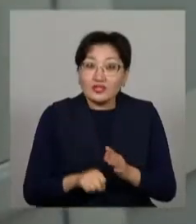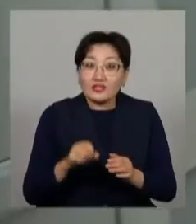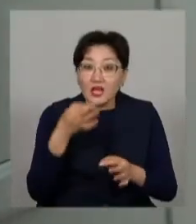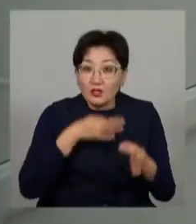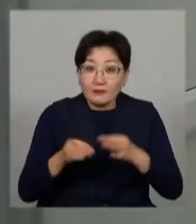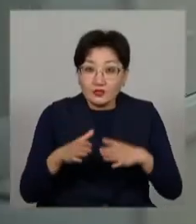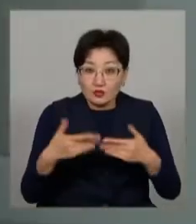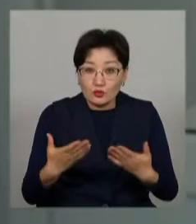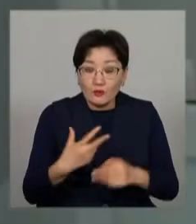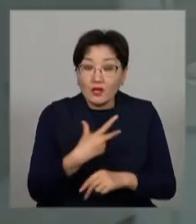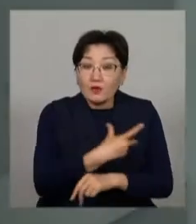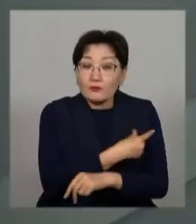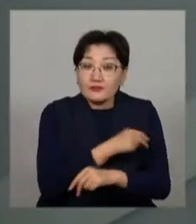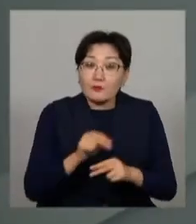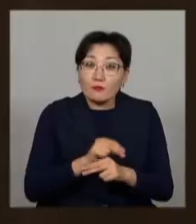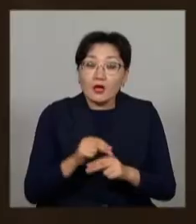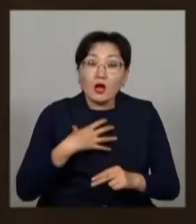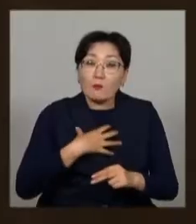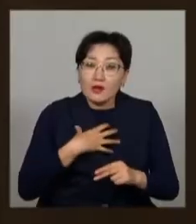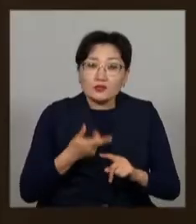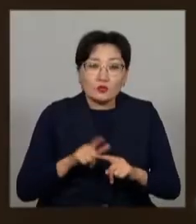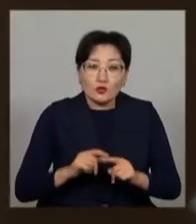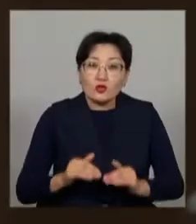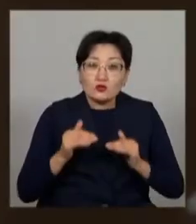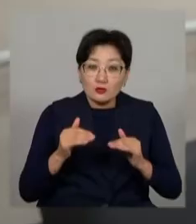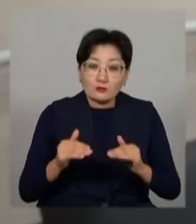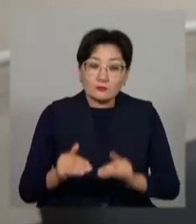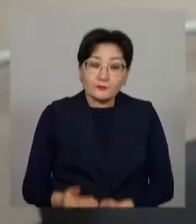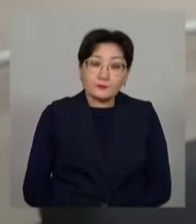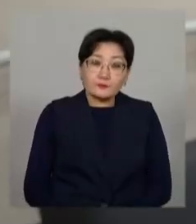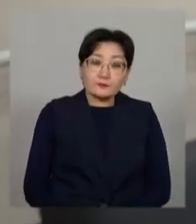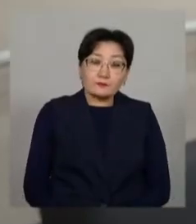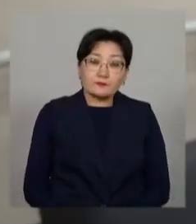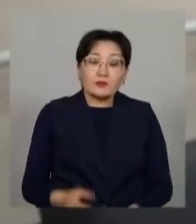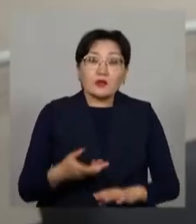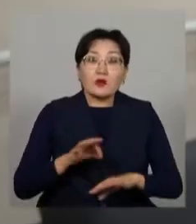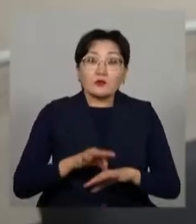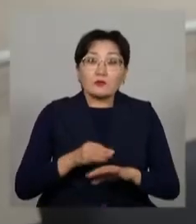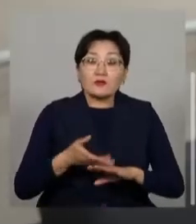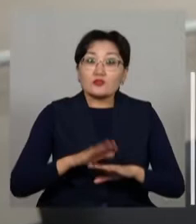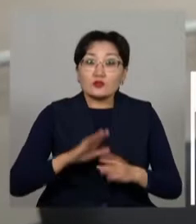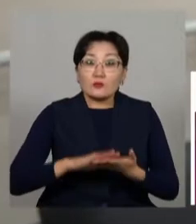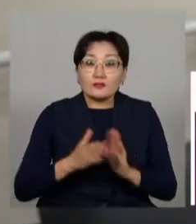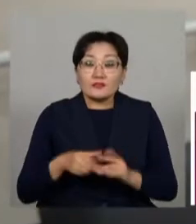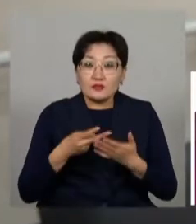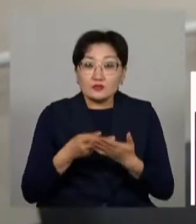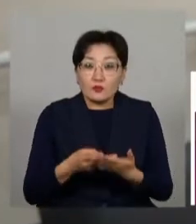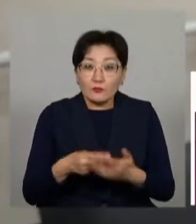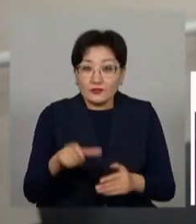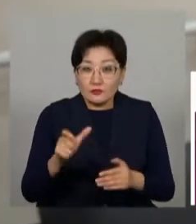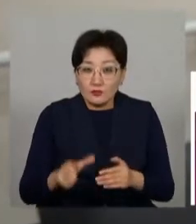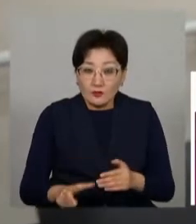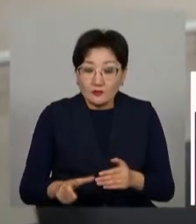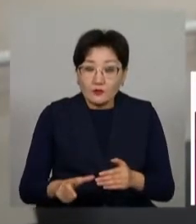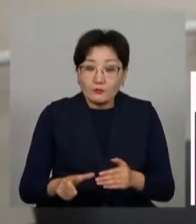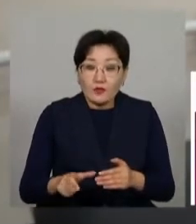қызметкерлері. Ал екпелерді салудың маңызы өте зор. Ауыр жағдайда түсіватқан адамдарды осы жұмыла көтерген жүк жеңіл